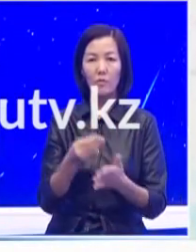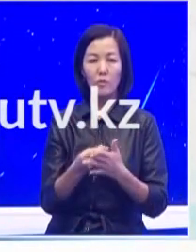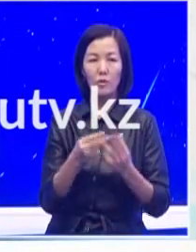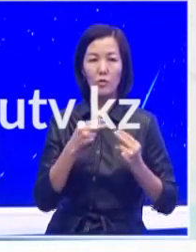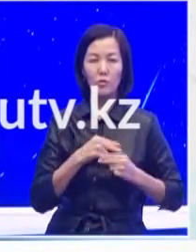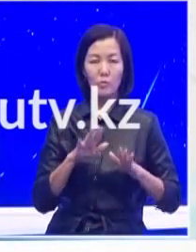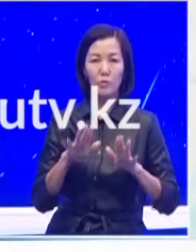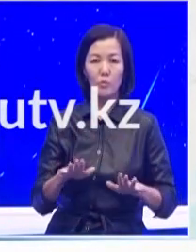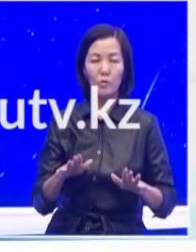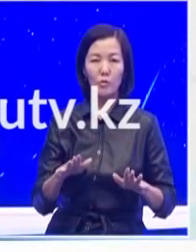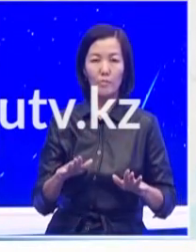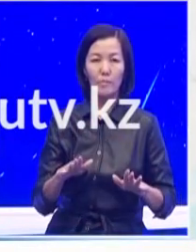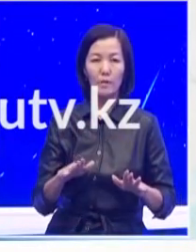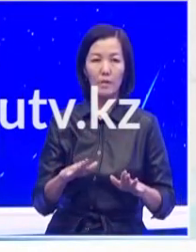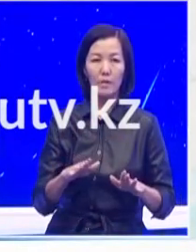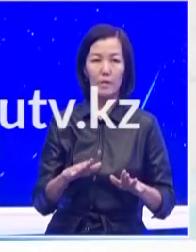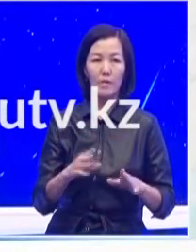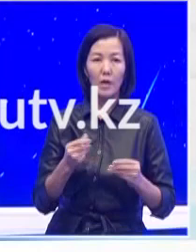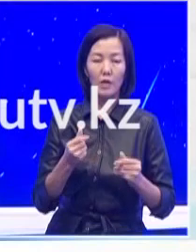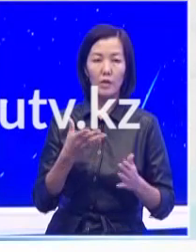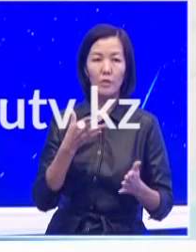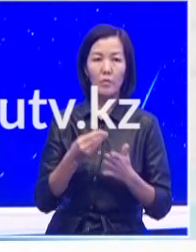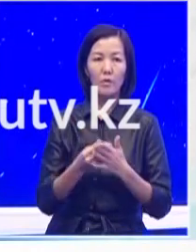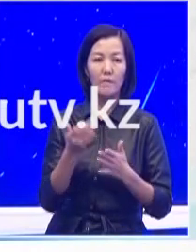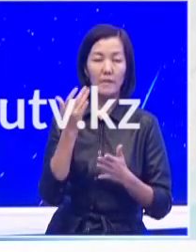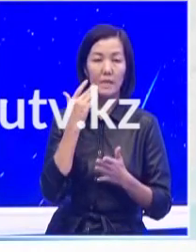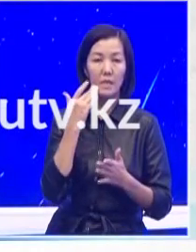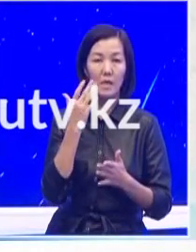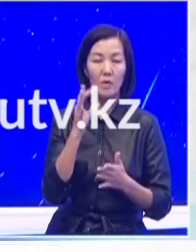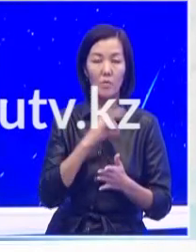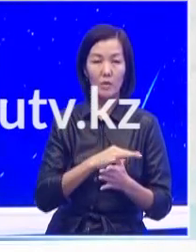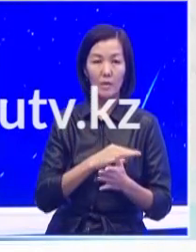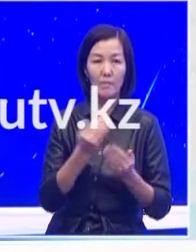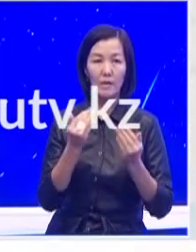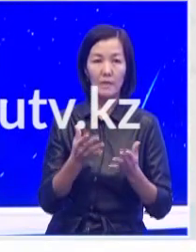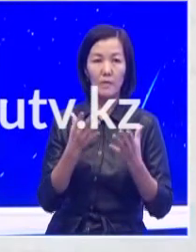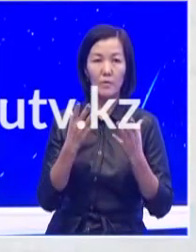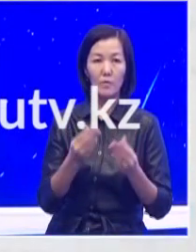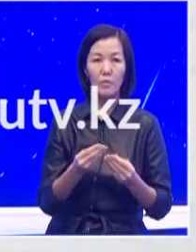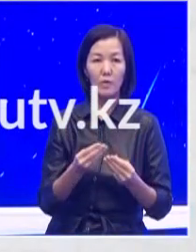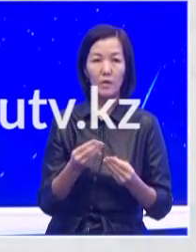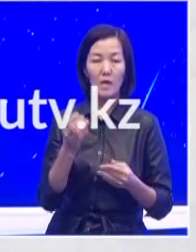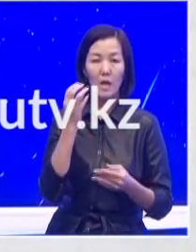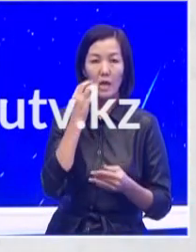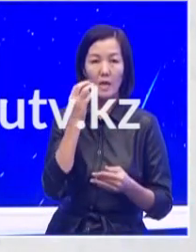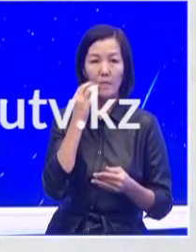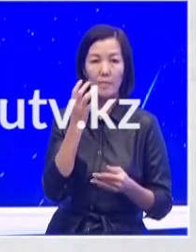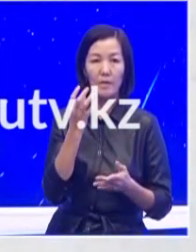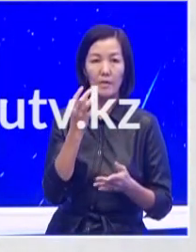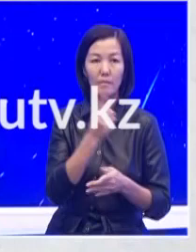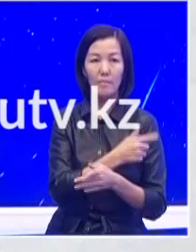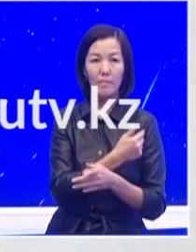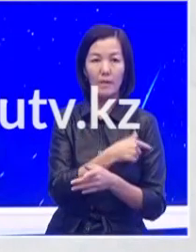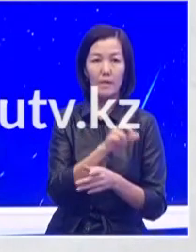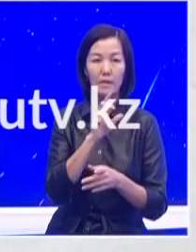орнымнан төленеді. Медстраховканы ылғида қолданамын. Қазіргі сәтте аяғым ауыр болғандықтан мен больницаға